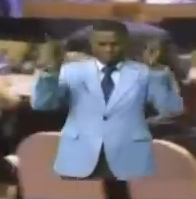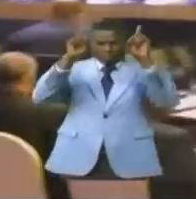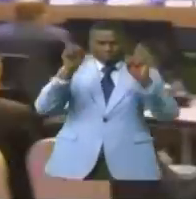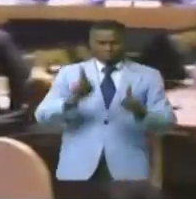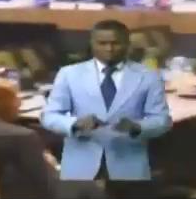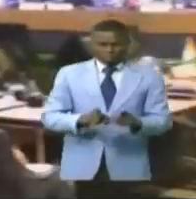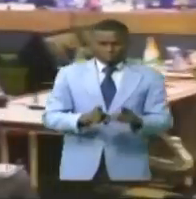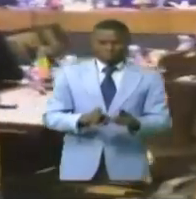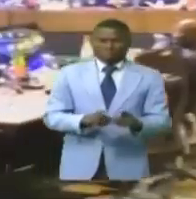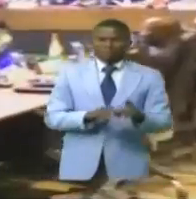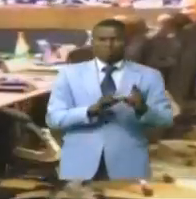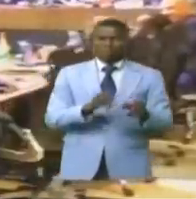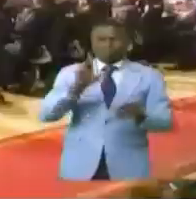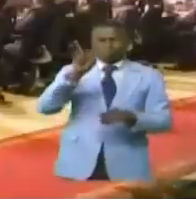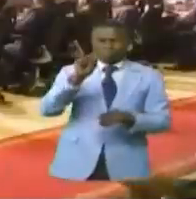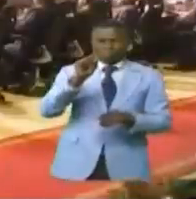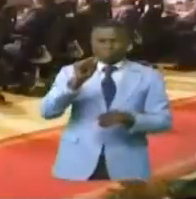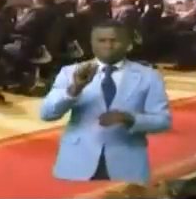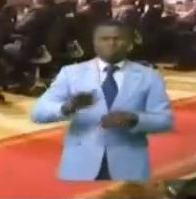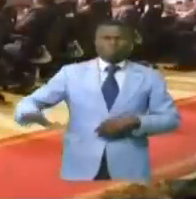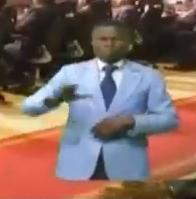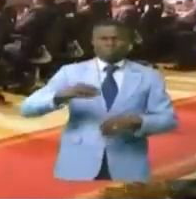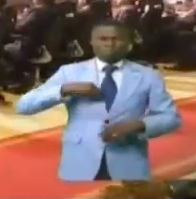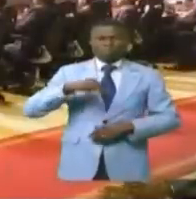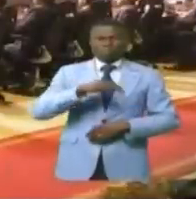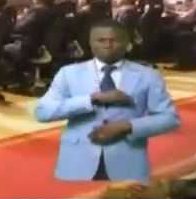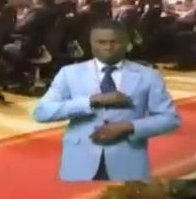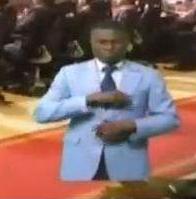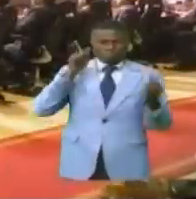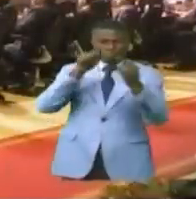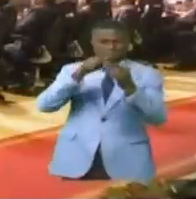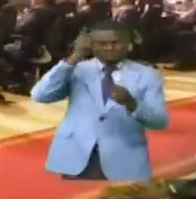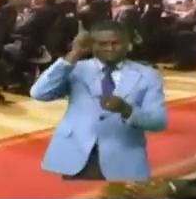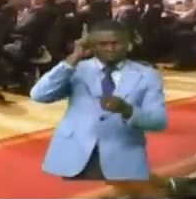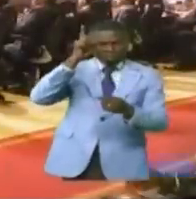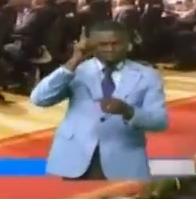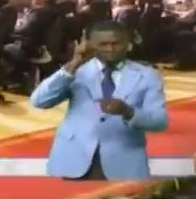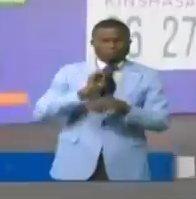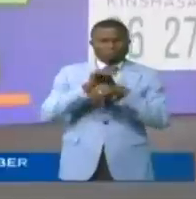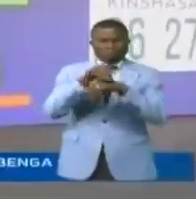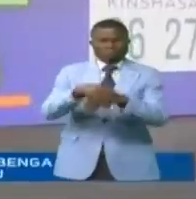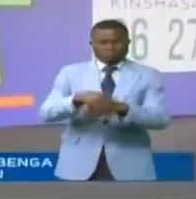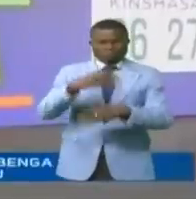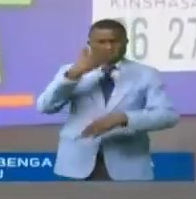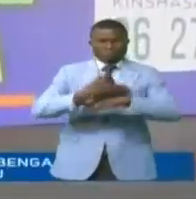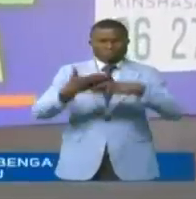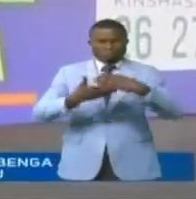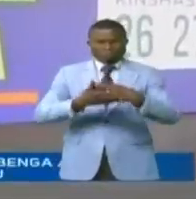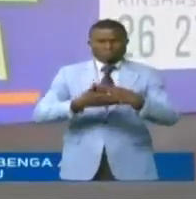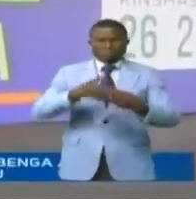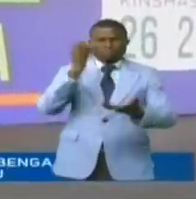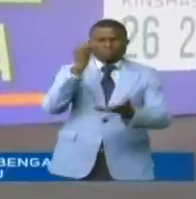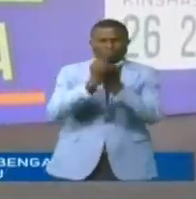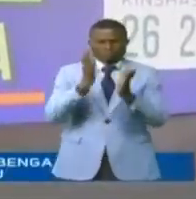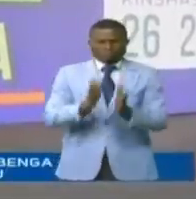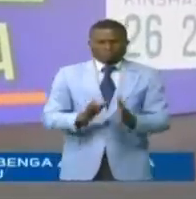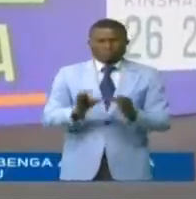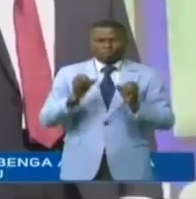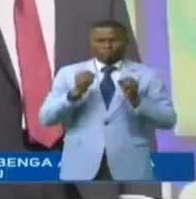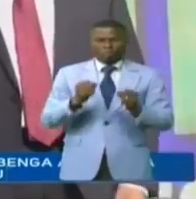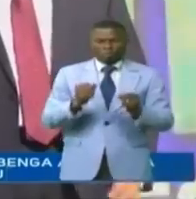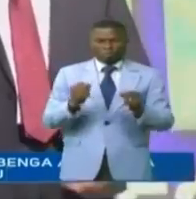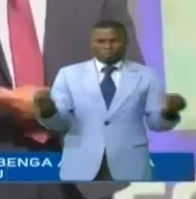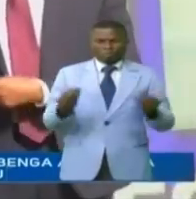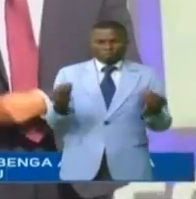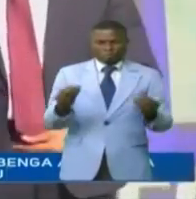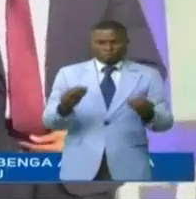compte au total 20 pays membres. Elle a comme objectif de contribuer à bâtir une diplomatie concertée en vue